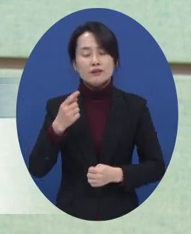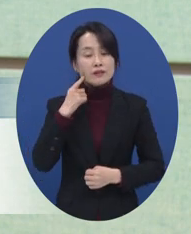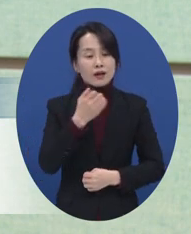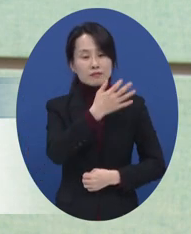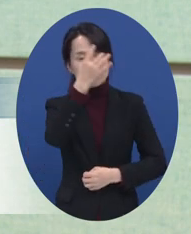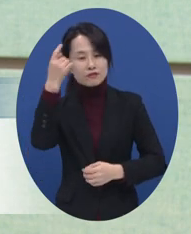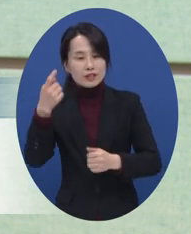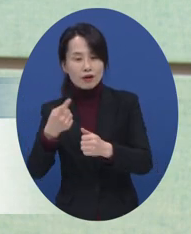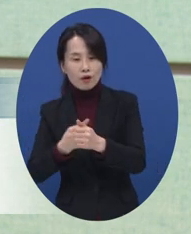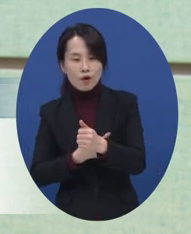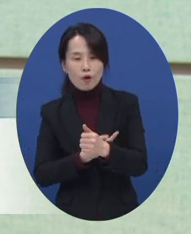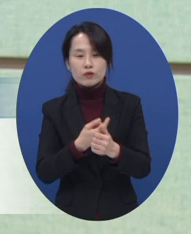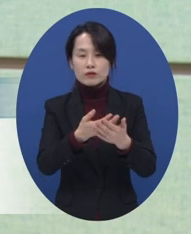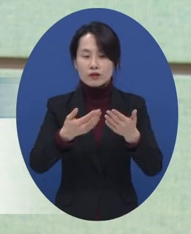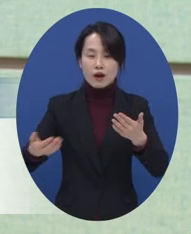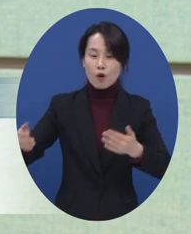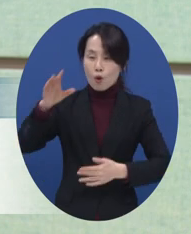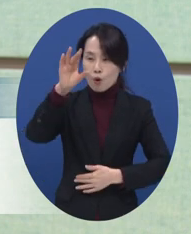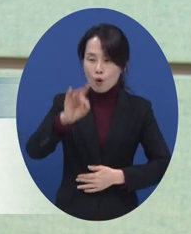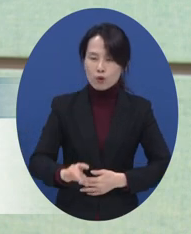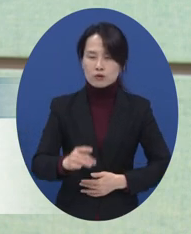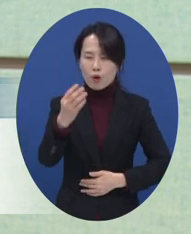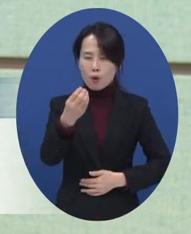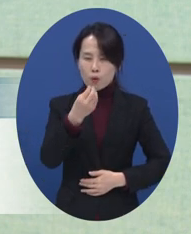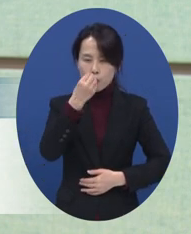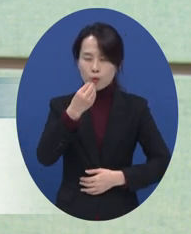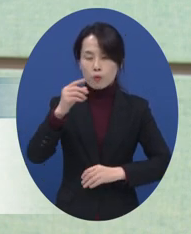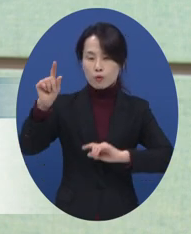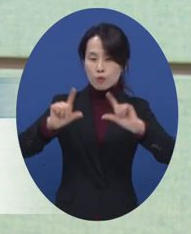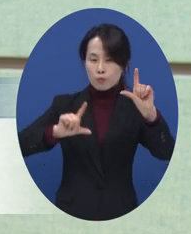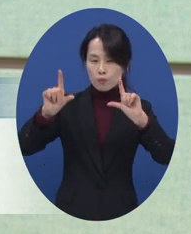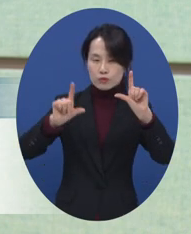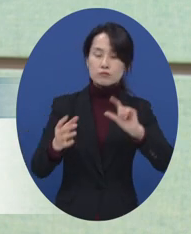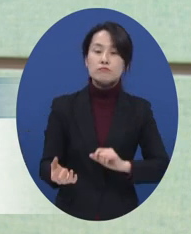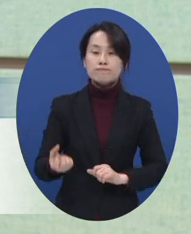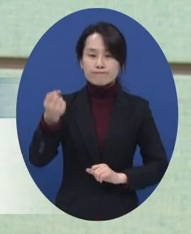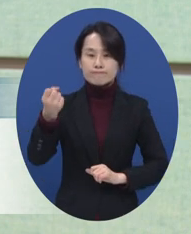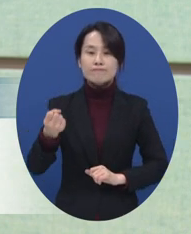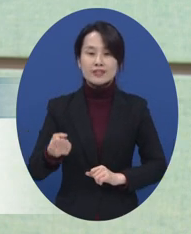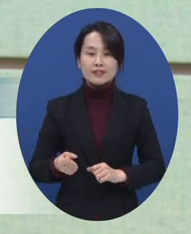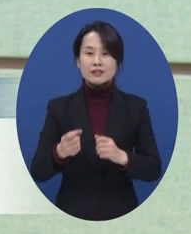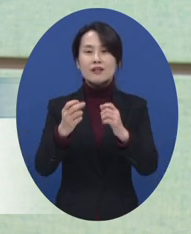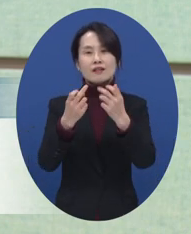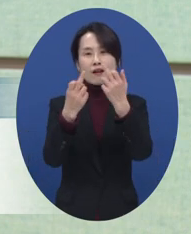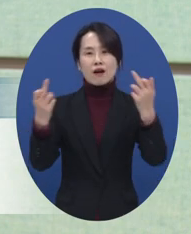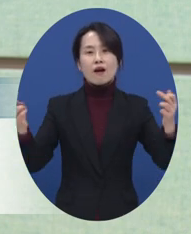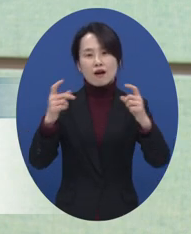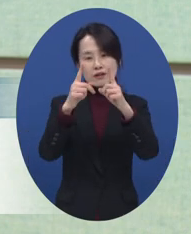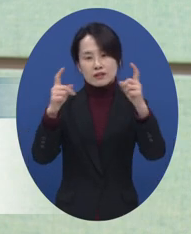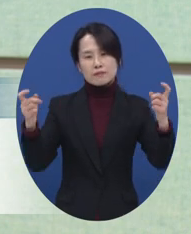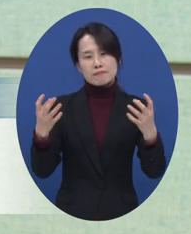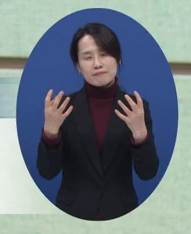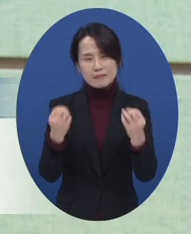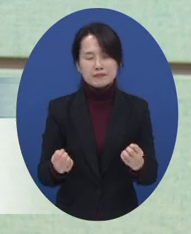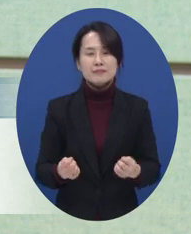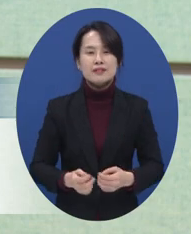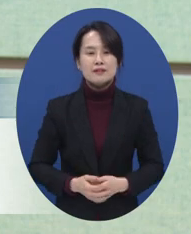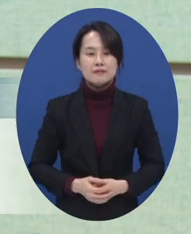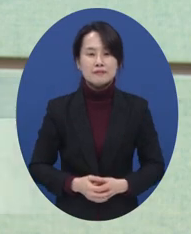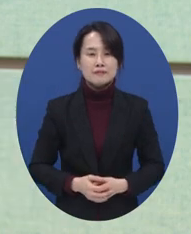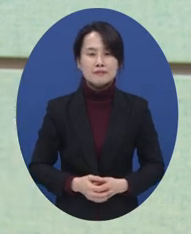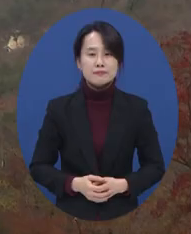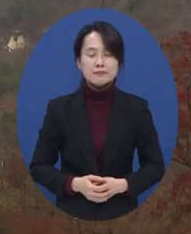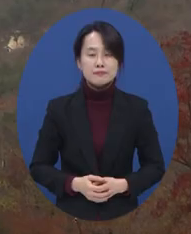또 아름다운 자연 특히 감과 어우러져있는 이런 그 정말 비경을 갖고 있는 사상들이 많이